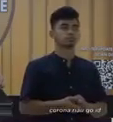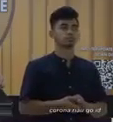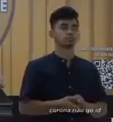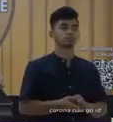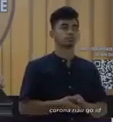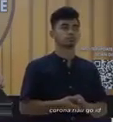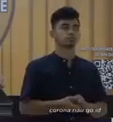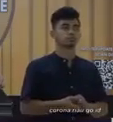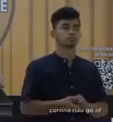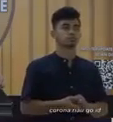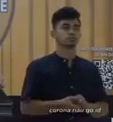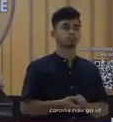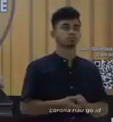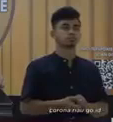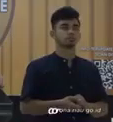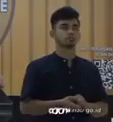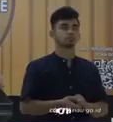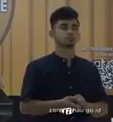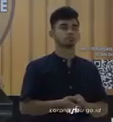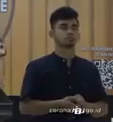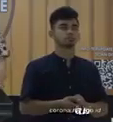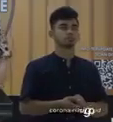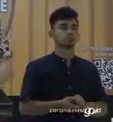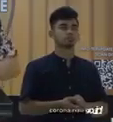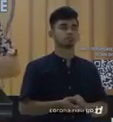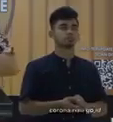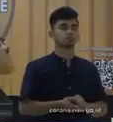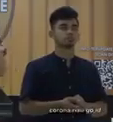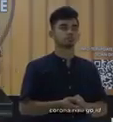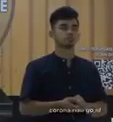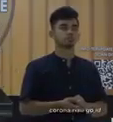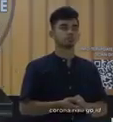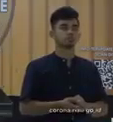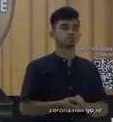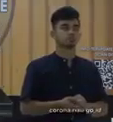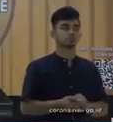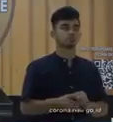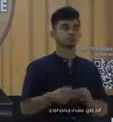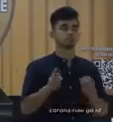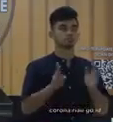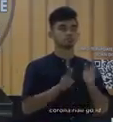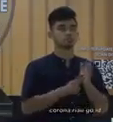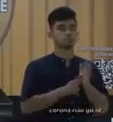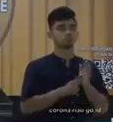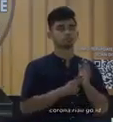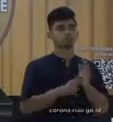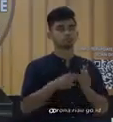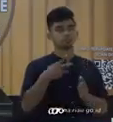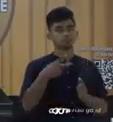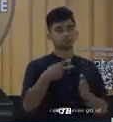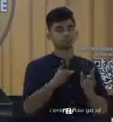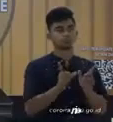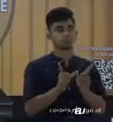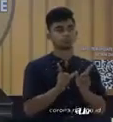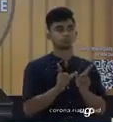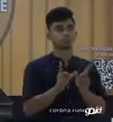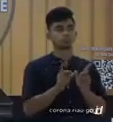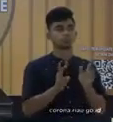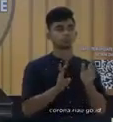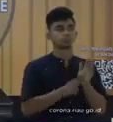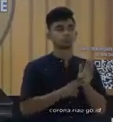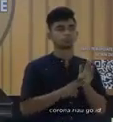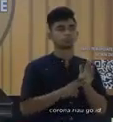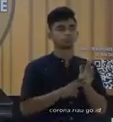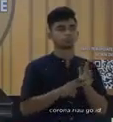tadi pertanyaannya? New normal yang diterapkan. New normal itu bagian dari kegiatan kita yang berlaku